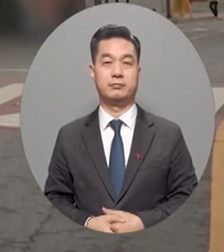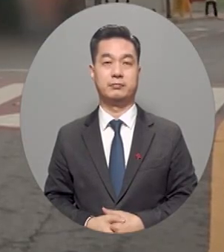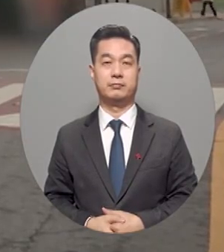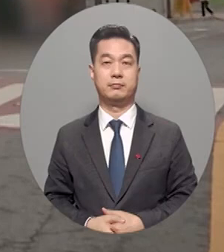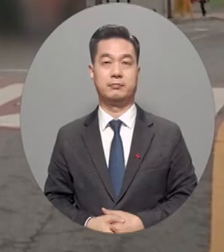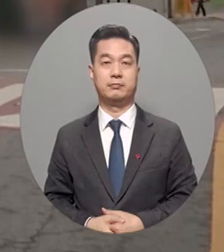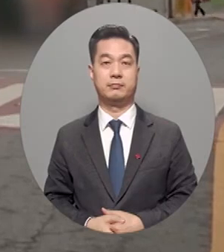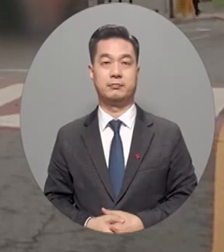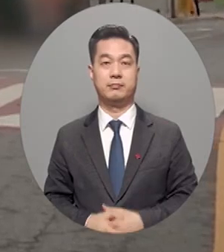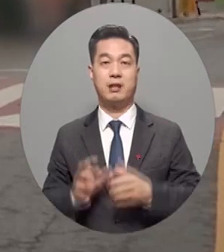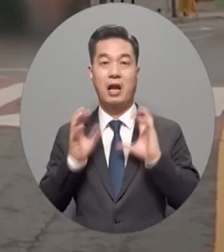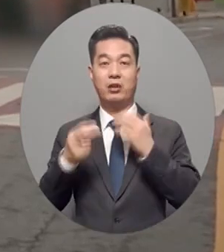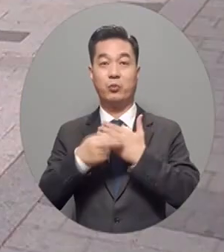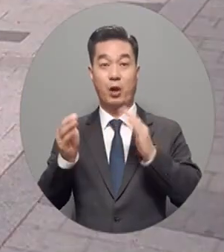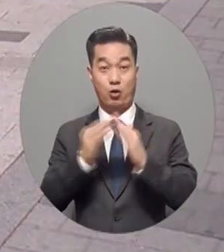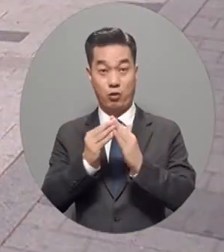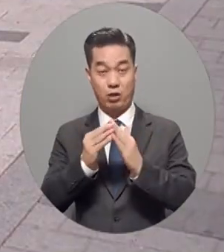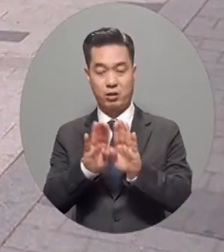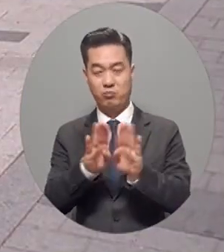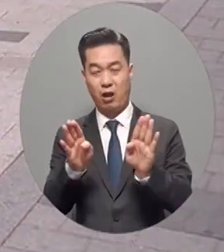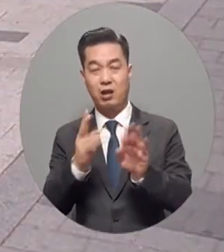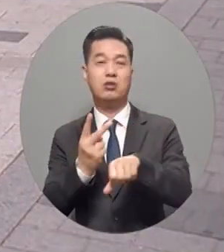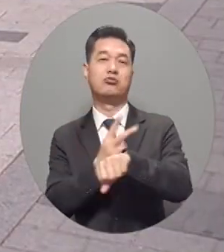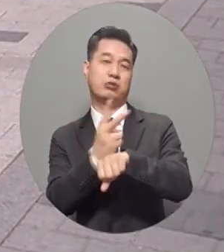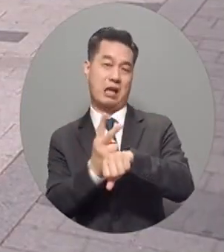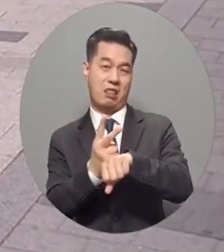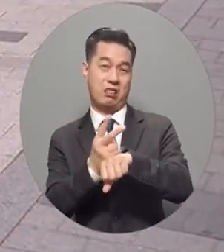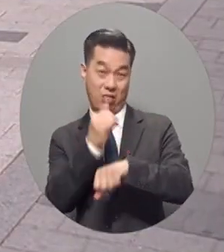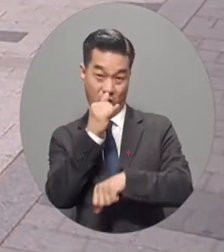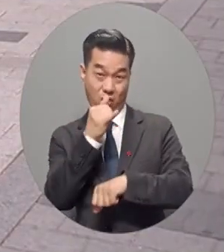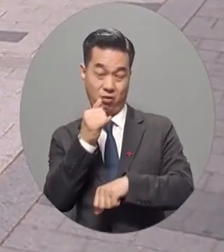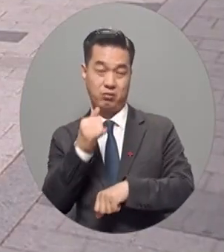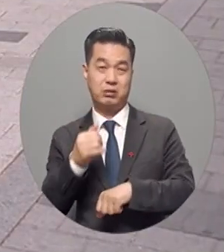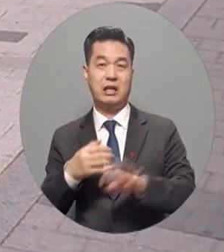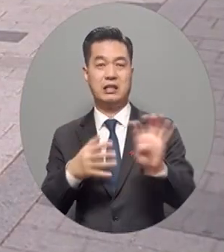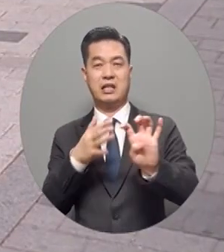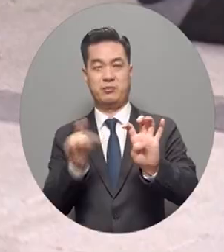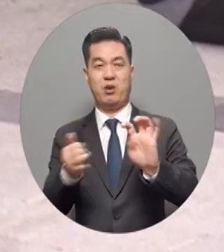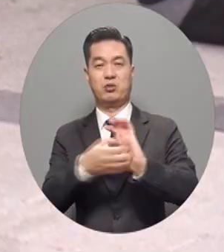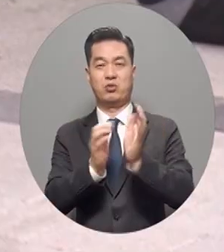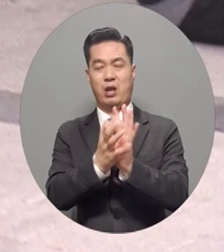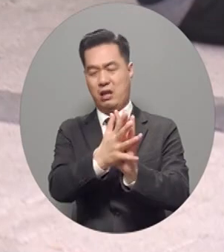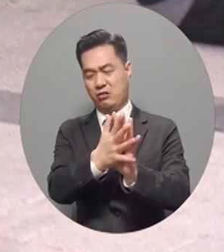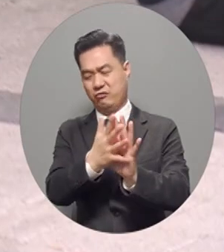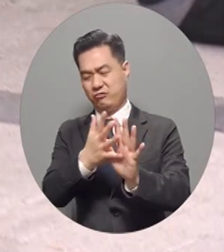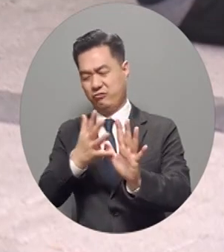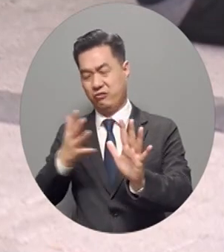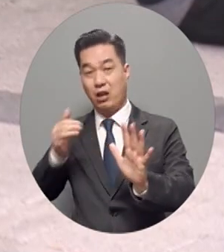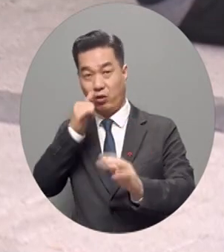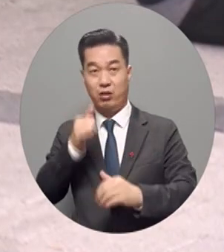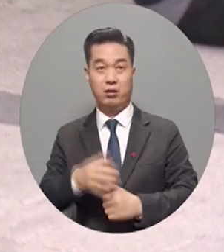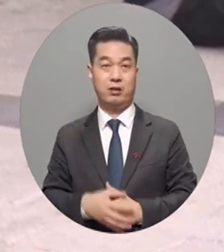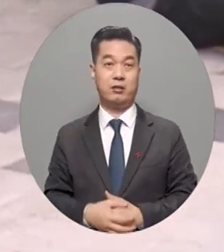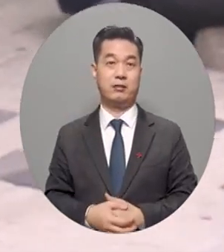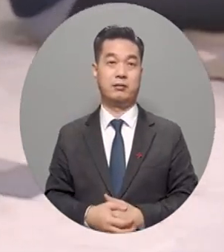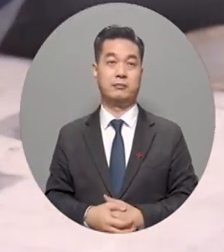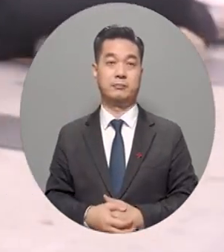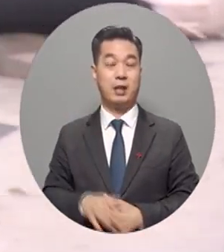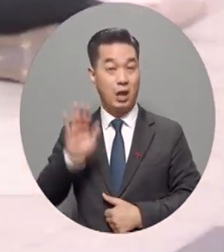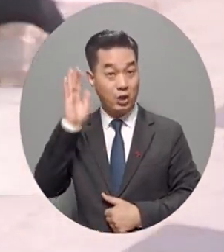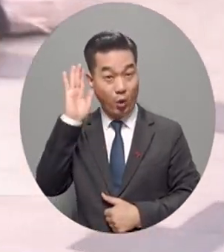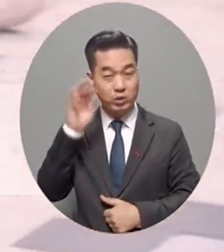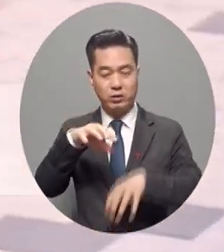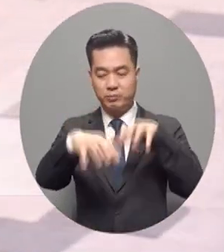아동병원 문을 열려면 2시간이나 더 남은 시간인데도 40여 명의 사람들이 길게 줄지어 있습니다. 요즘